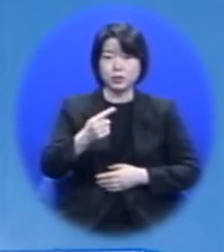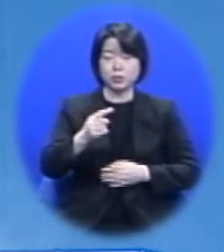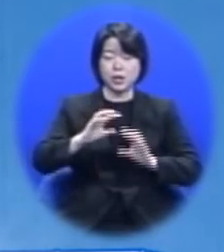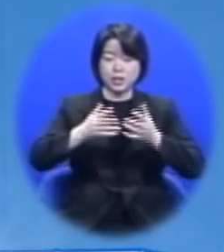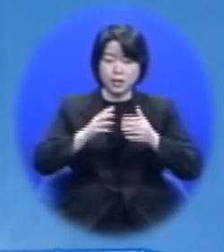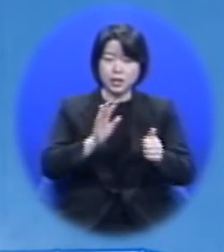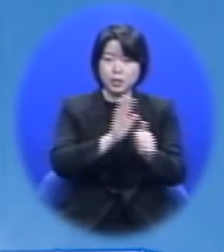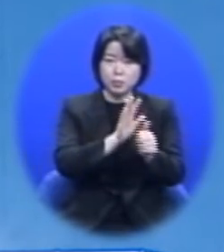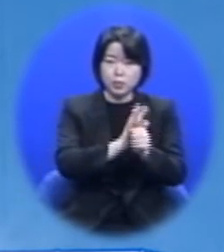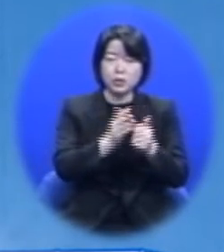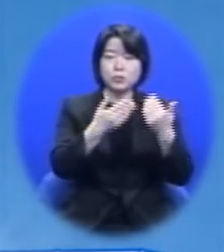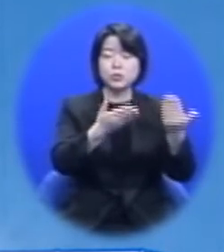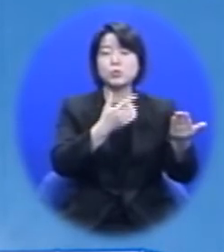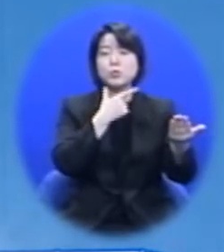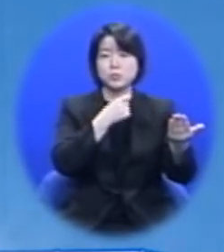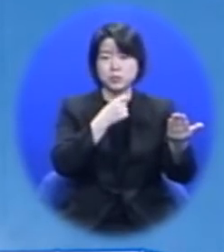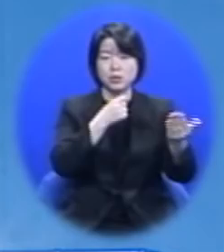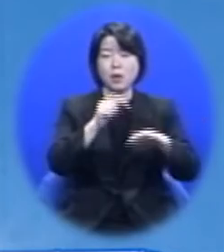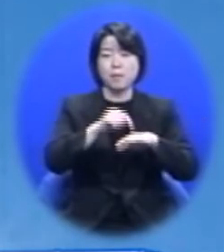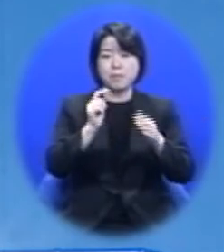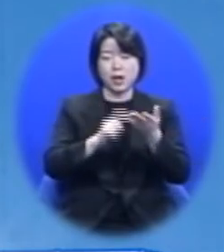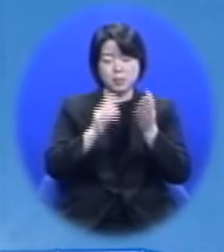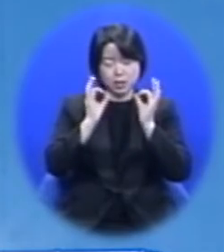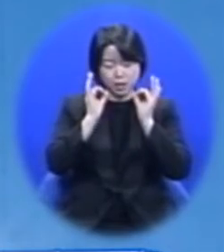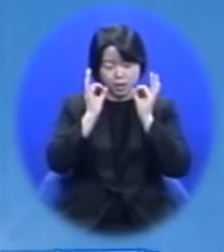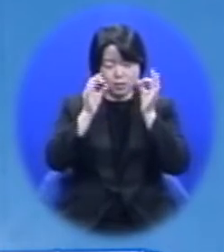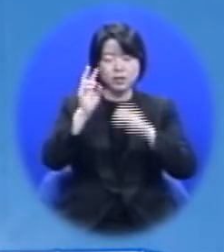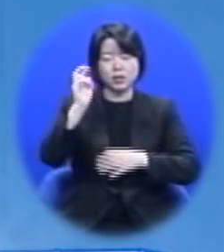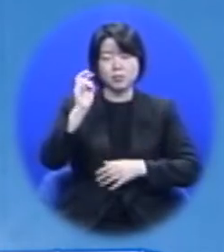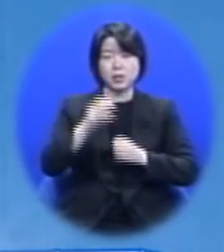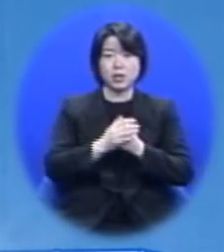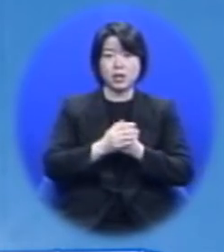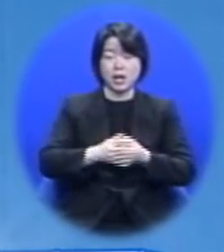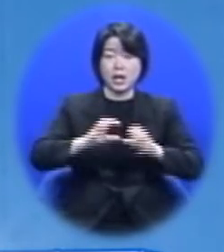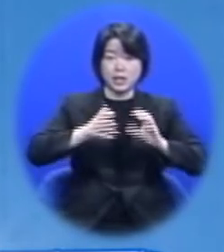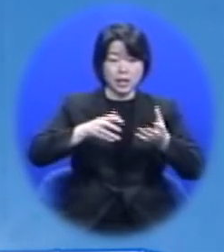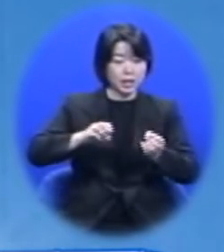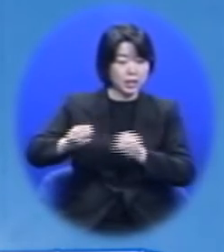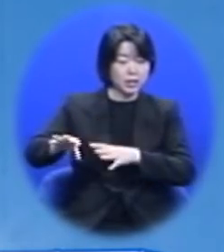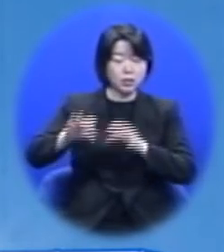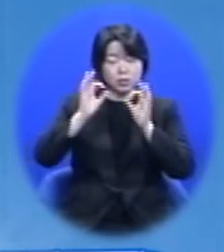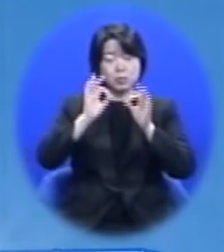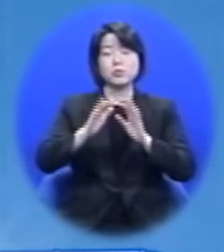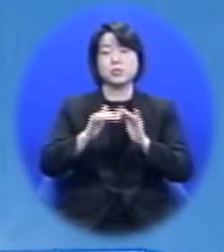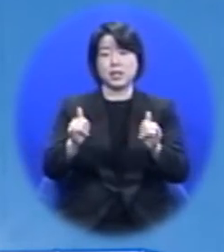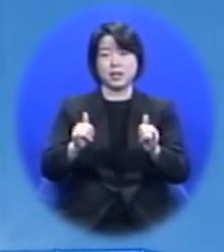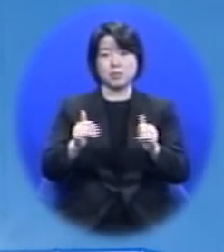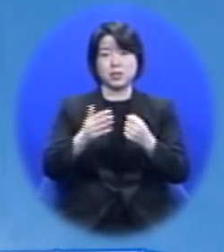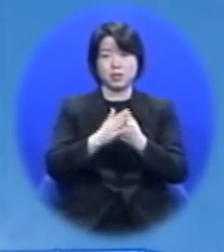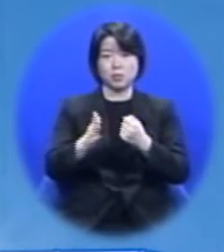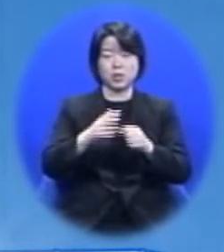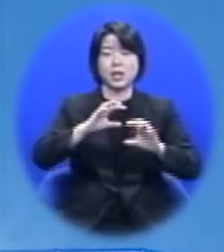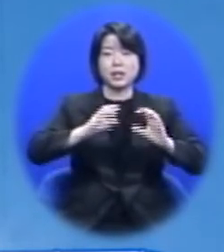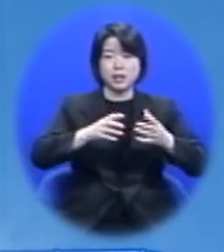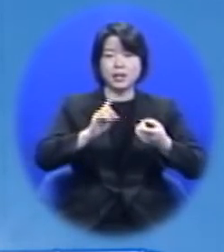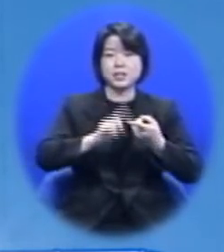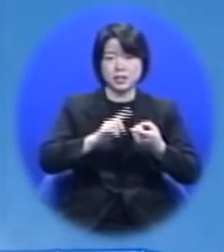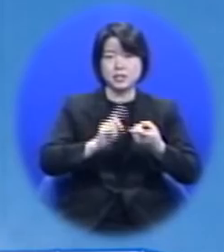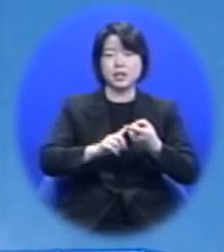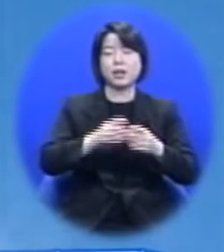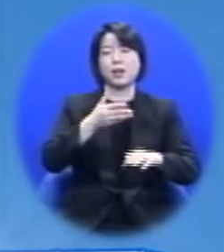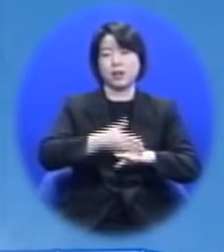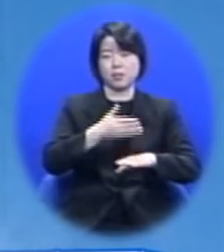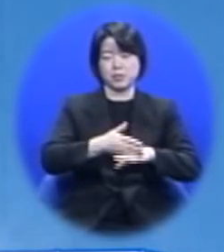보탬이 되었으면 좋겠다. 이런 마음이 간절한 거죠. 나라 잃어본 사람이니까 나라가 고마운 거죠.